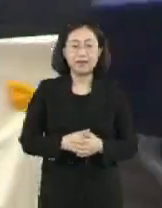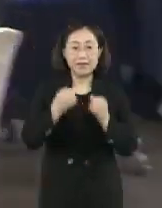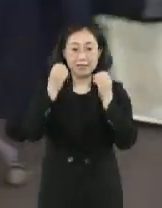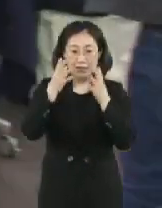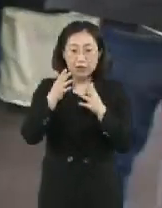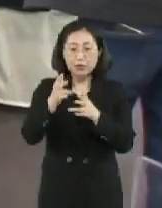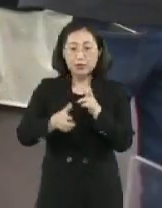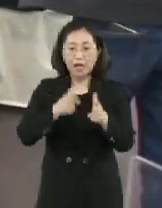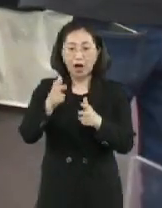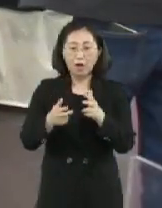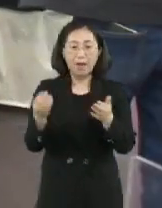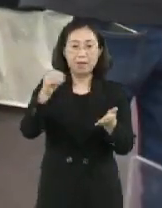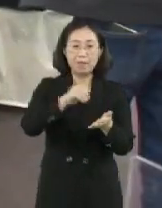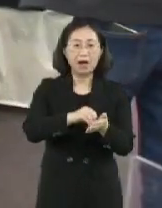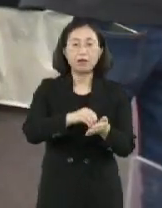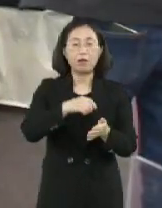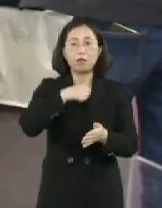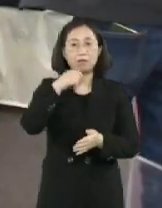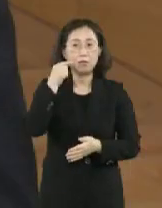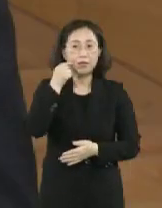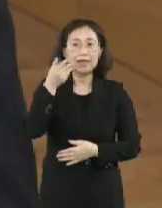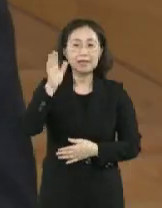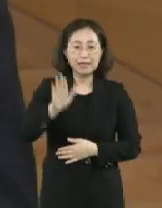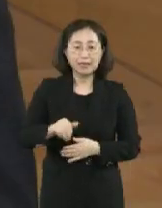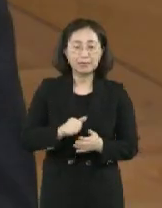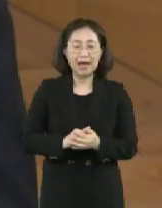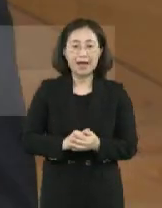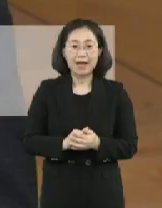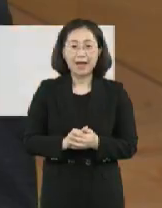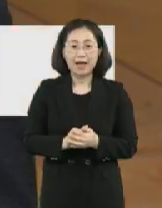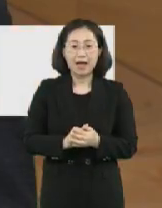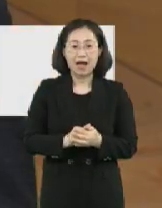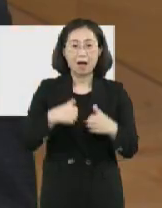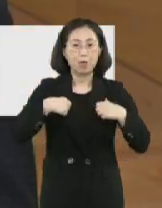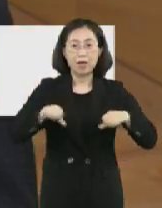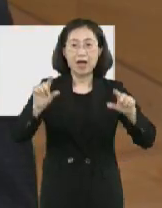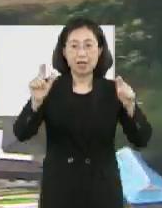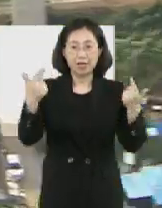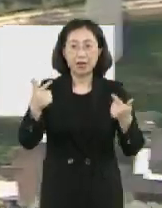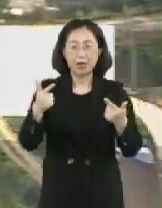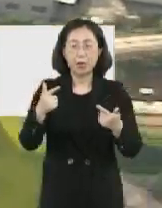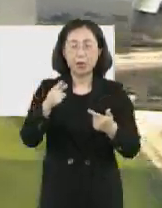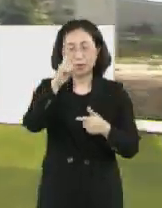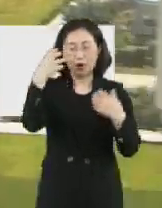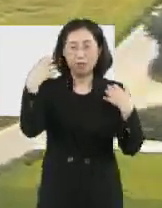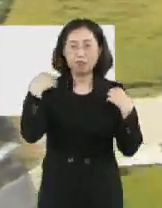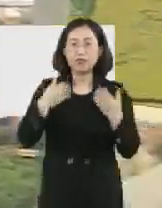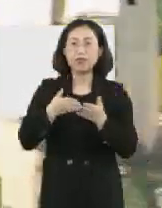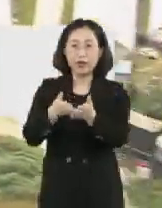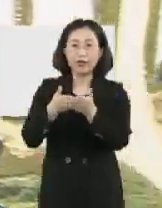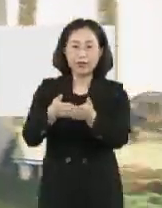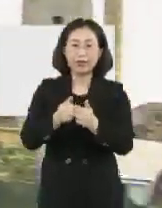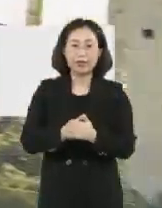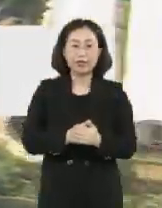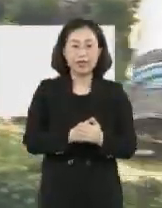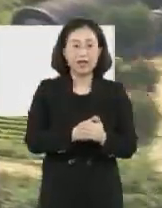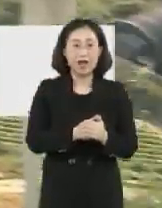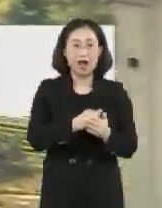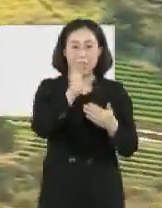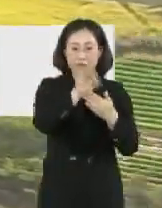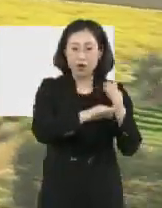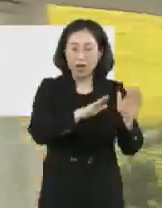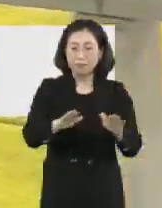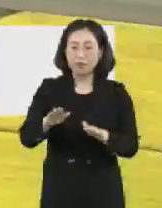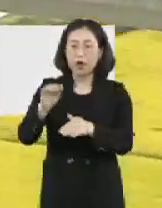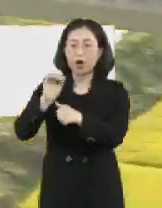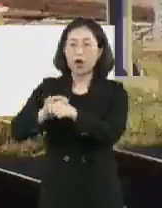사업에 반영되진 못했지만 재추진의 불씨를 살리기 위해 대정부 설득에 나서기로 했습니다. 충남 서해부터 경북 동해안까지